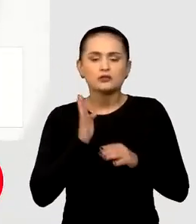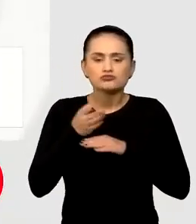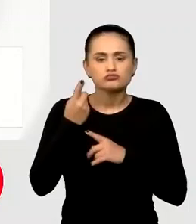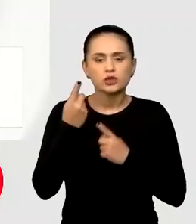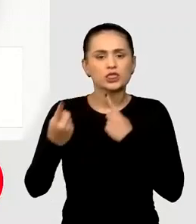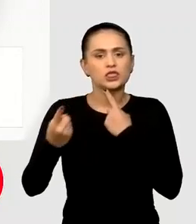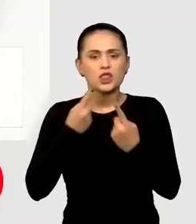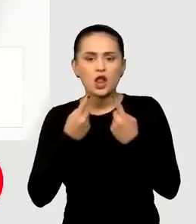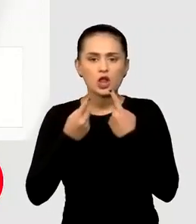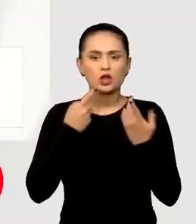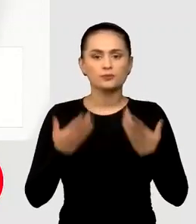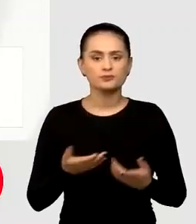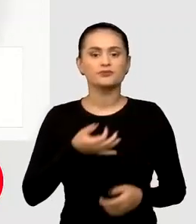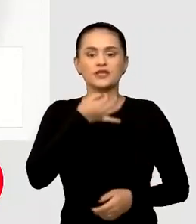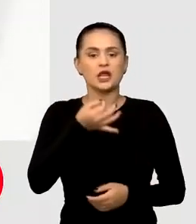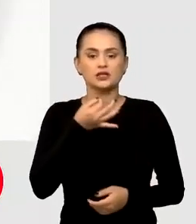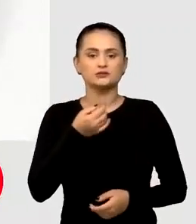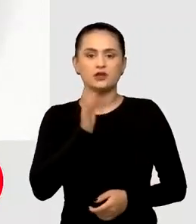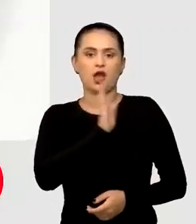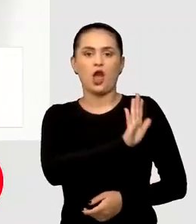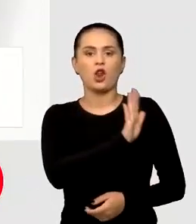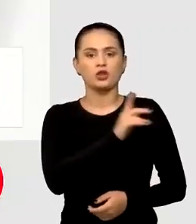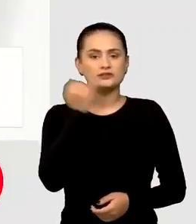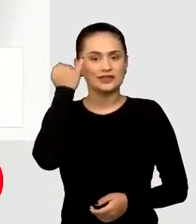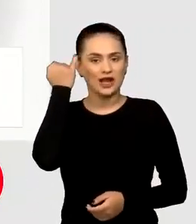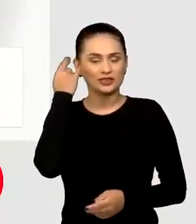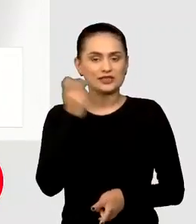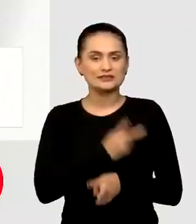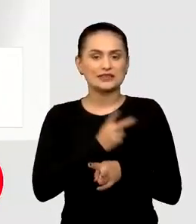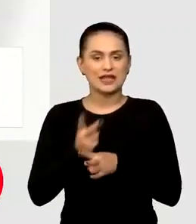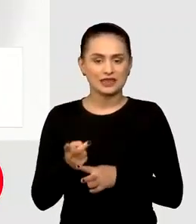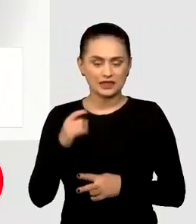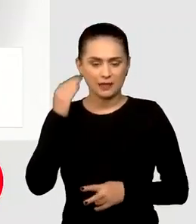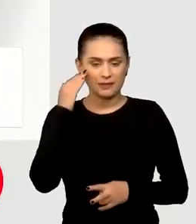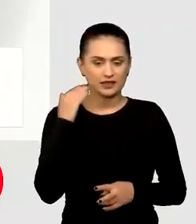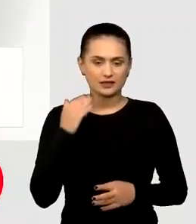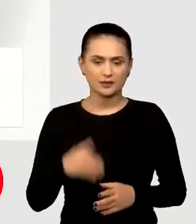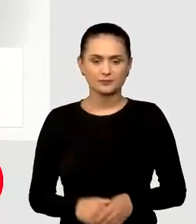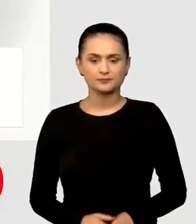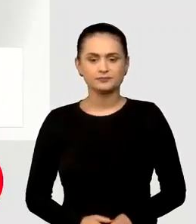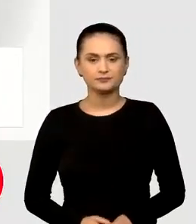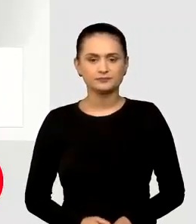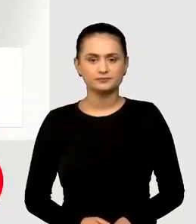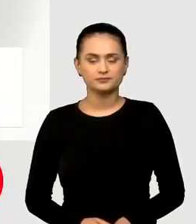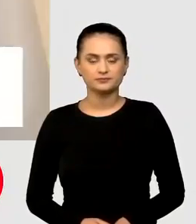măcar să intre într-un dialog diplomatic. Declarația aparține secretarului de stat Antony Blinken.